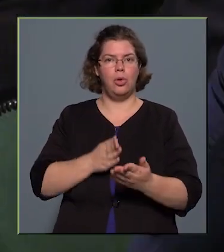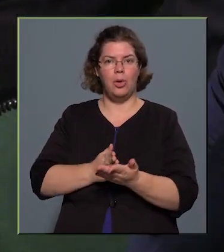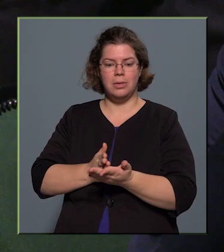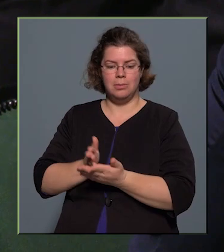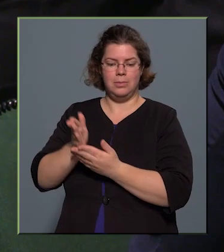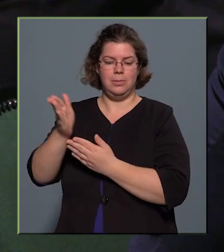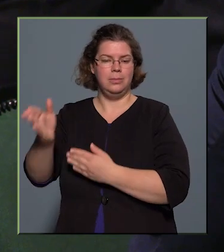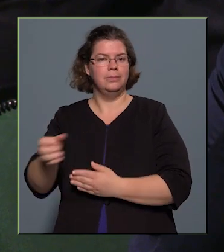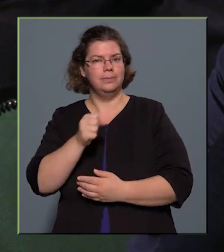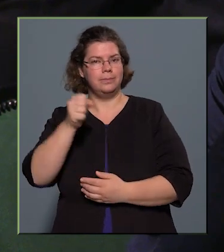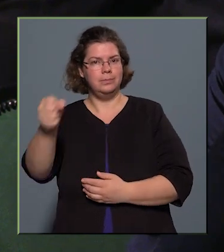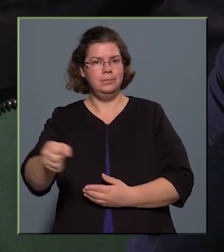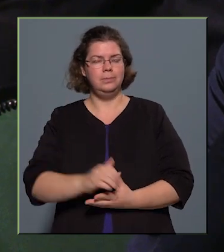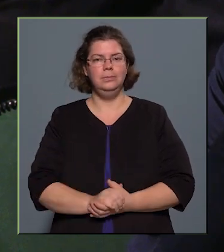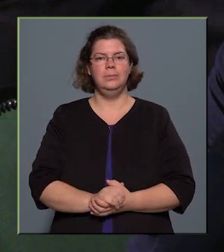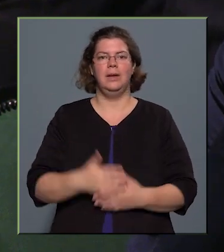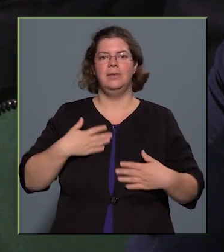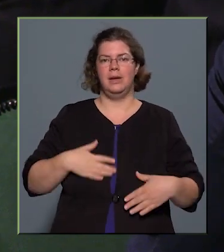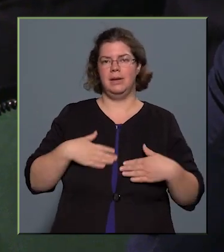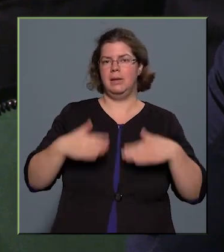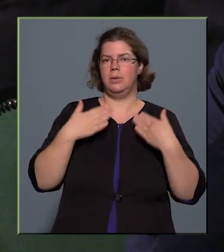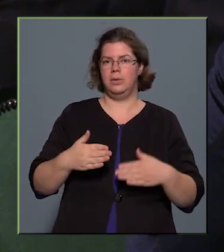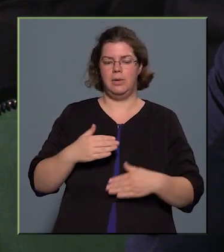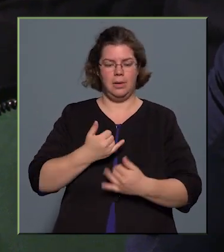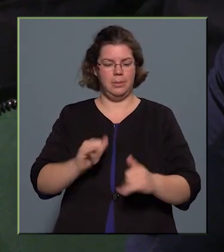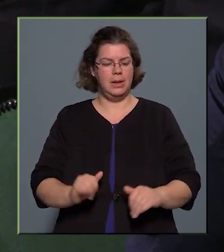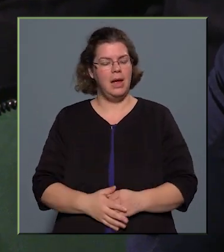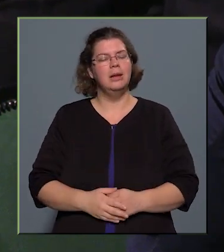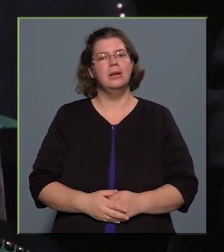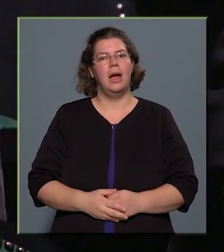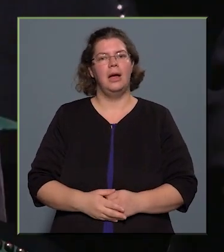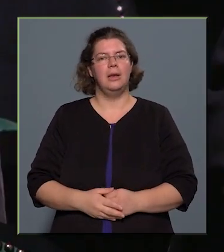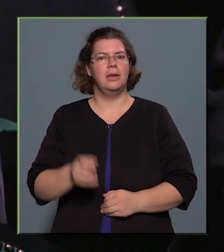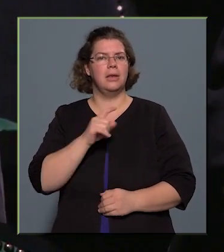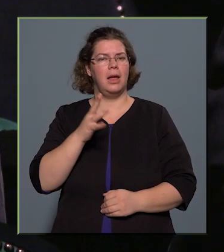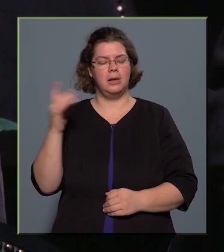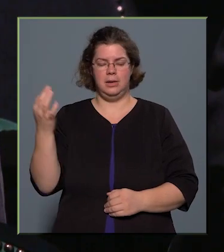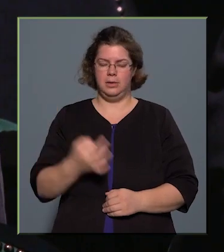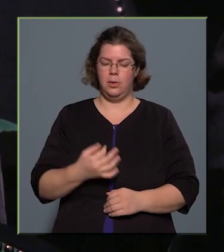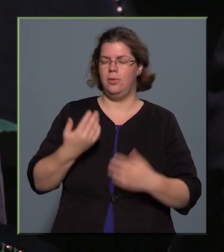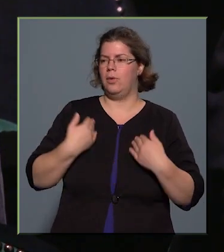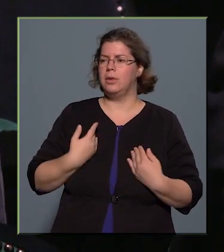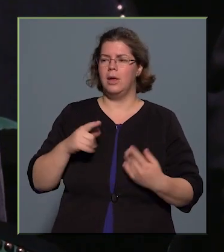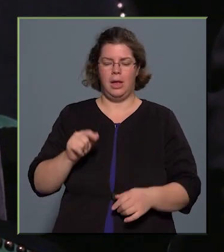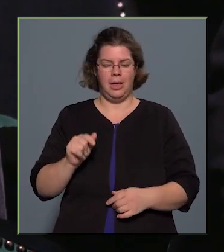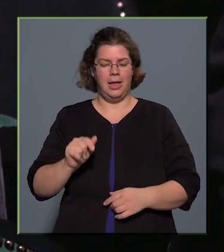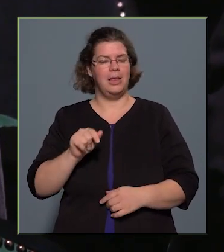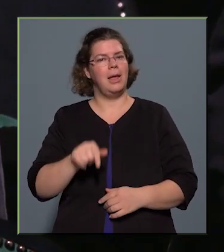a mikrofont. Szeretettel üdvözlök mindenkit, én is, az EMIK az ERT-től vagyok. A kérdésre talán nem EMIK az ERT